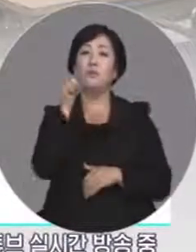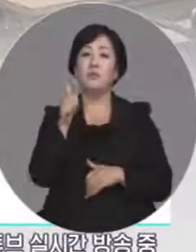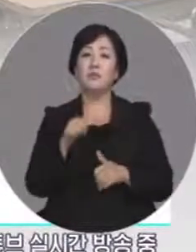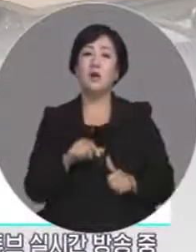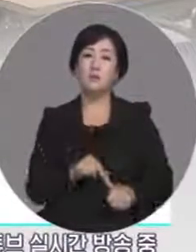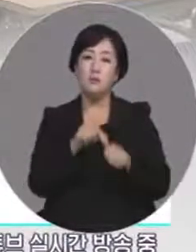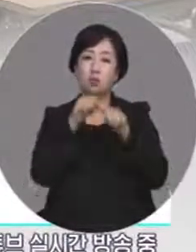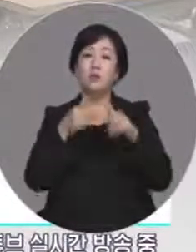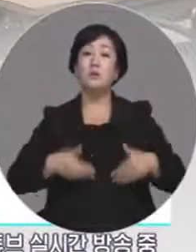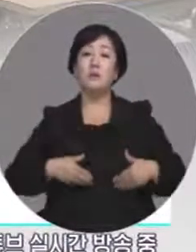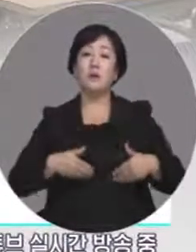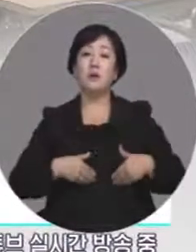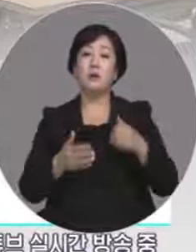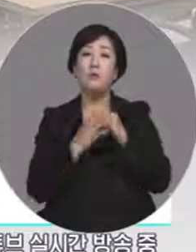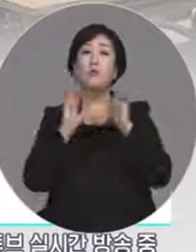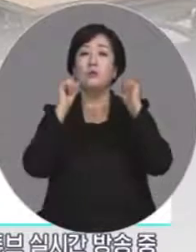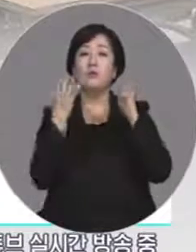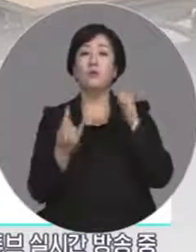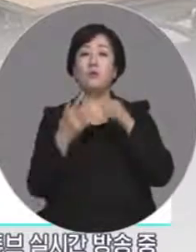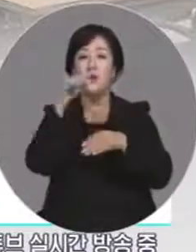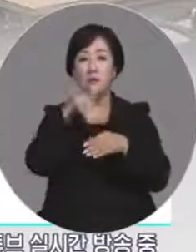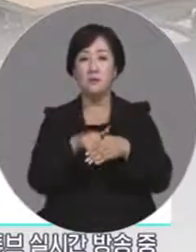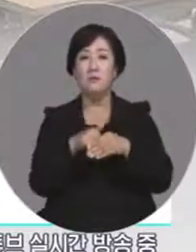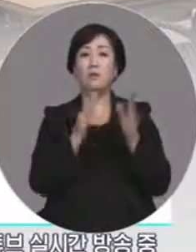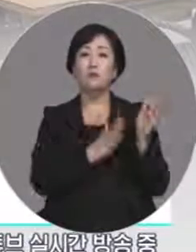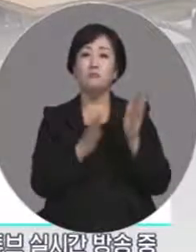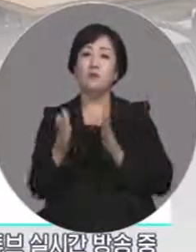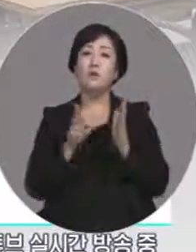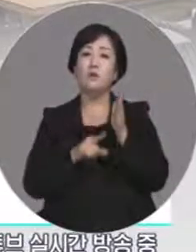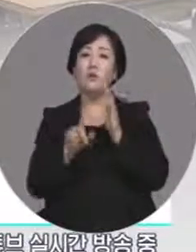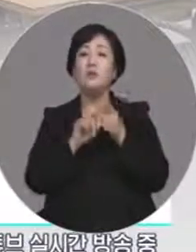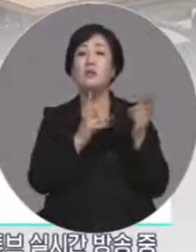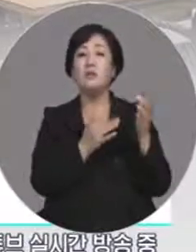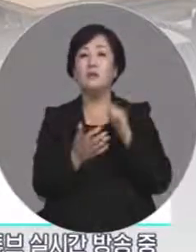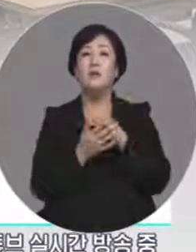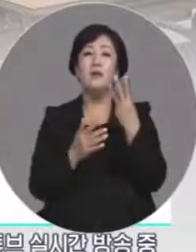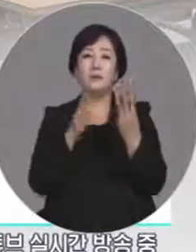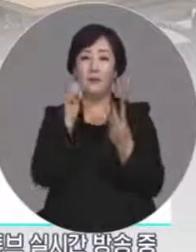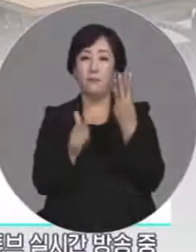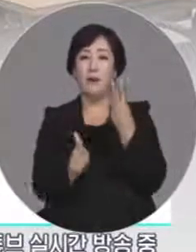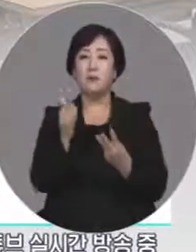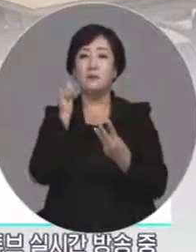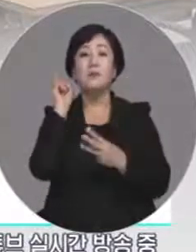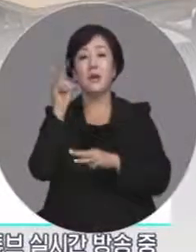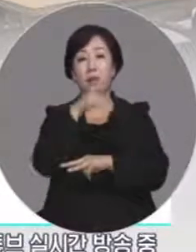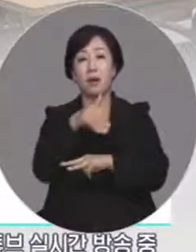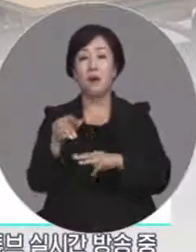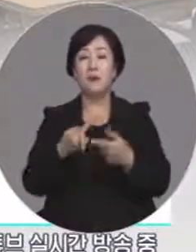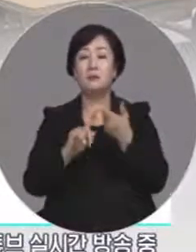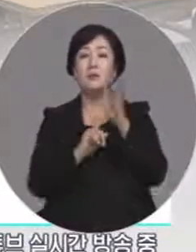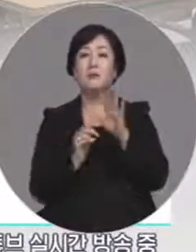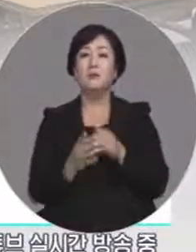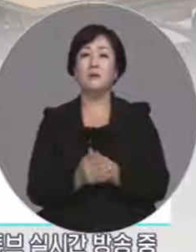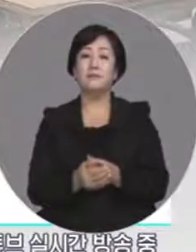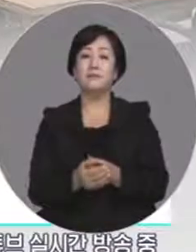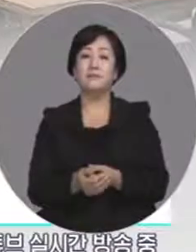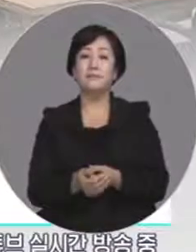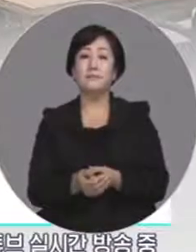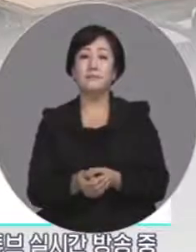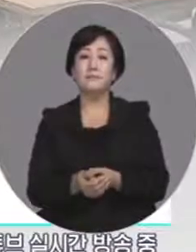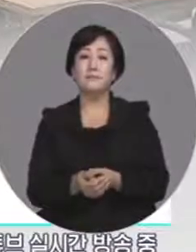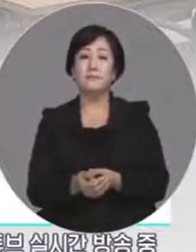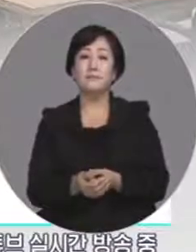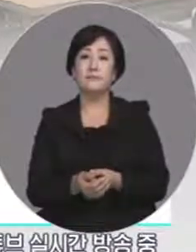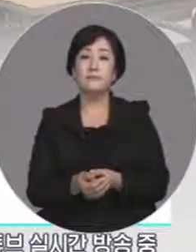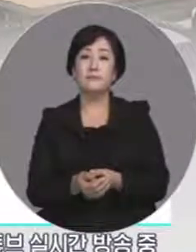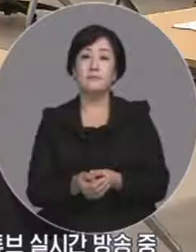합니다. 체육회와 선관위가 준비 작업에 들어간 가운데 또다시 3파전 분위기가 감지되고 있습니다. 윤주훈 기자가